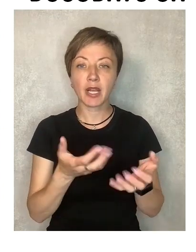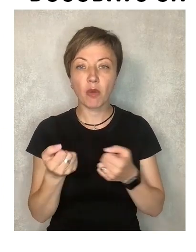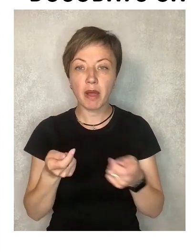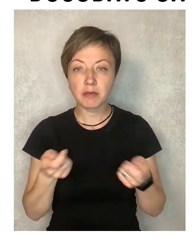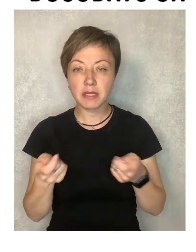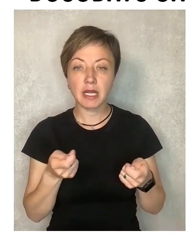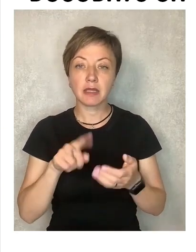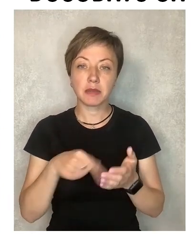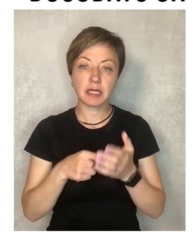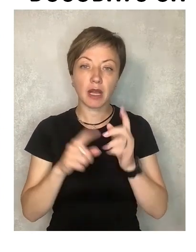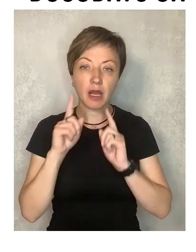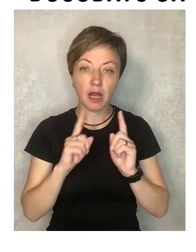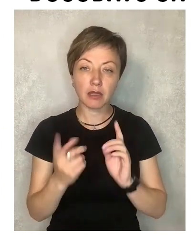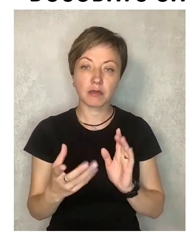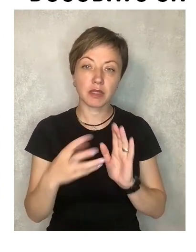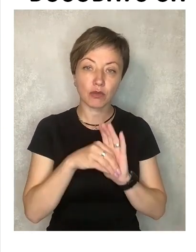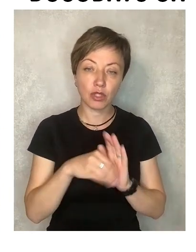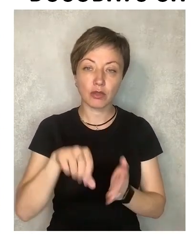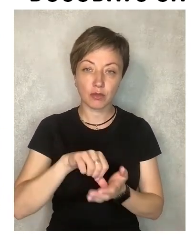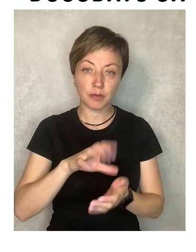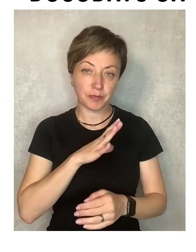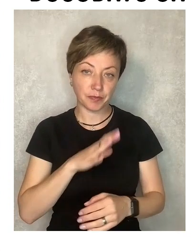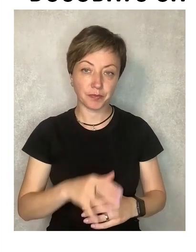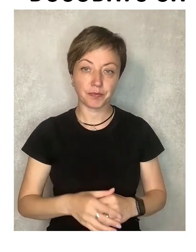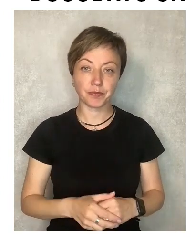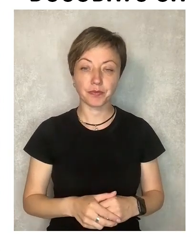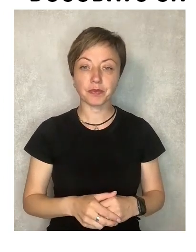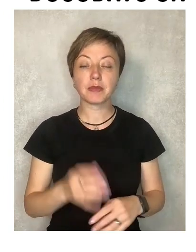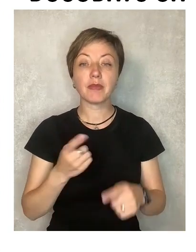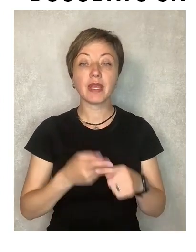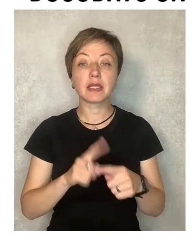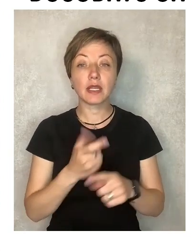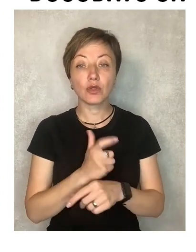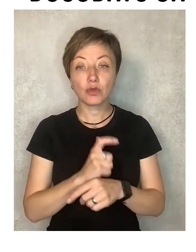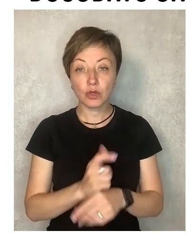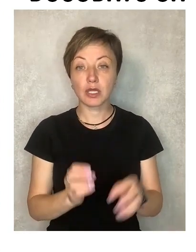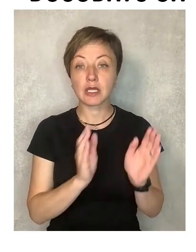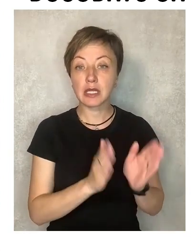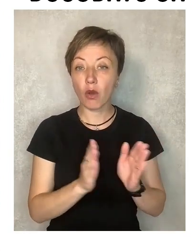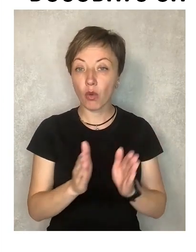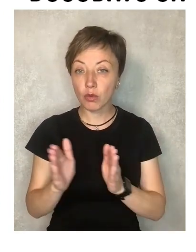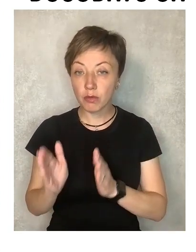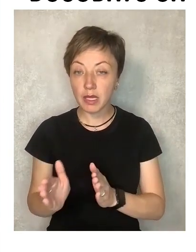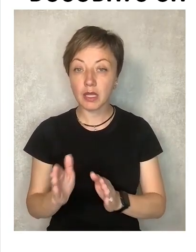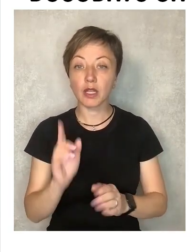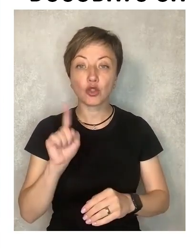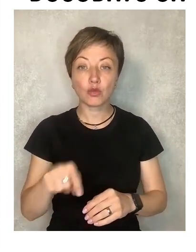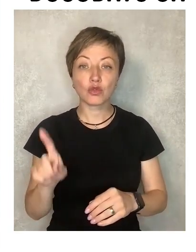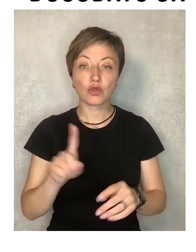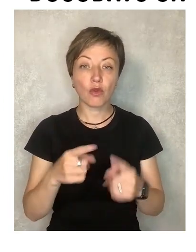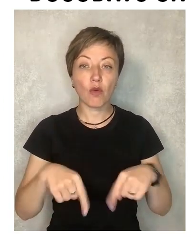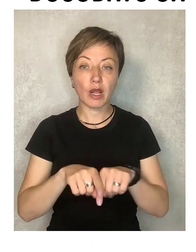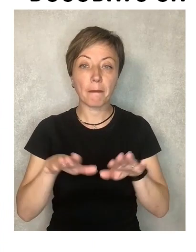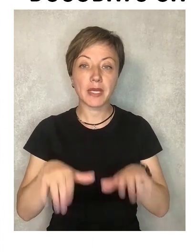вони підключалися і брали участь. І це дуже закономірно, тому що в органах місцевого самоврядування